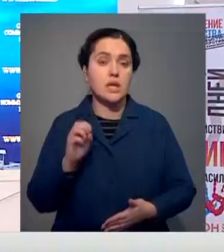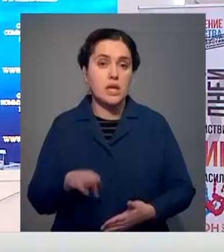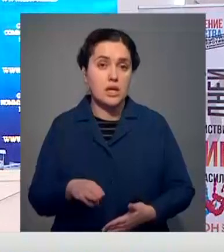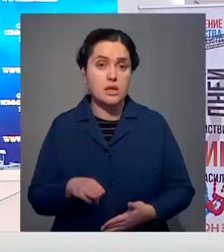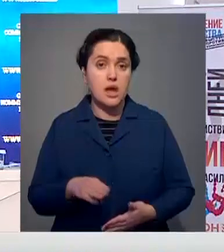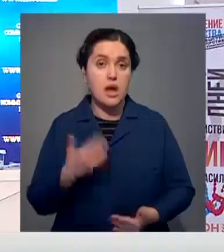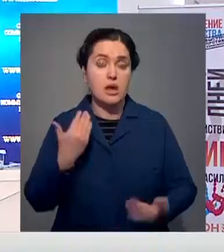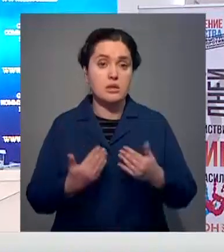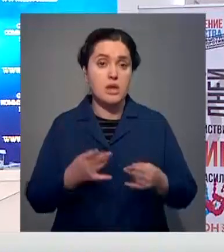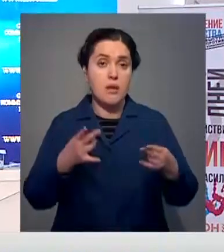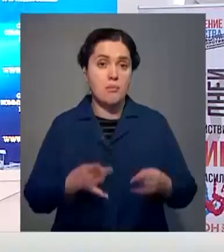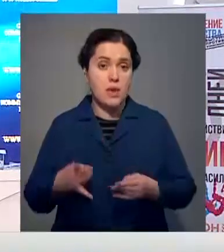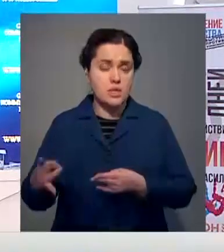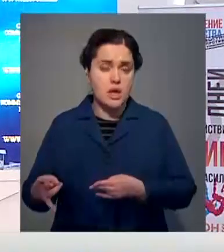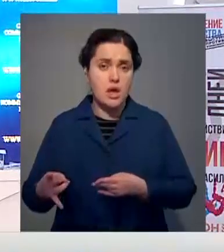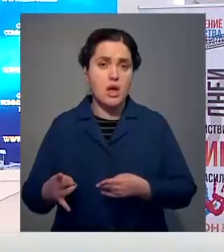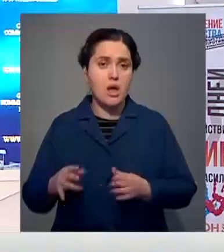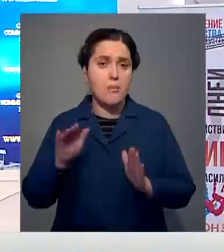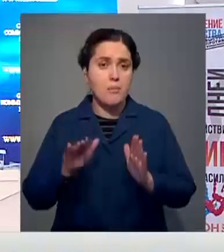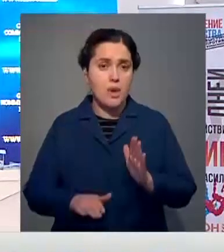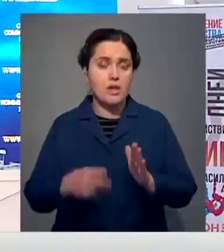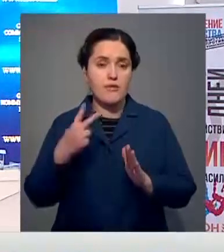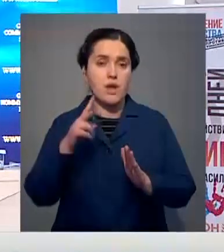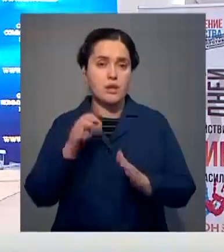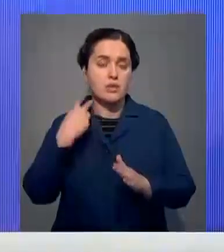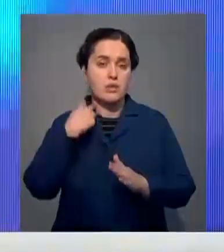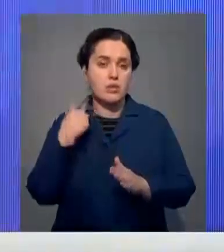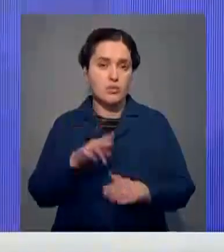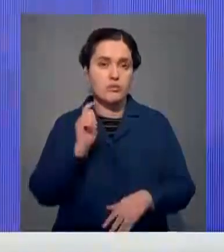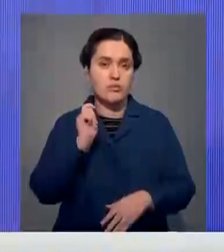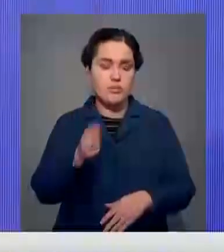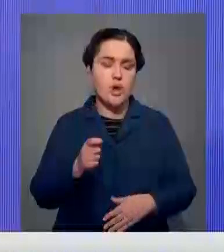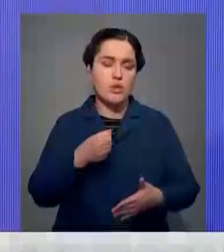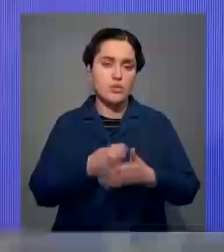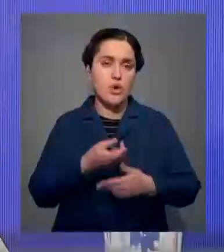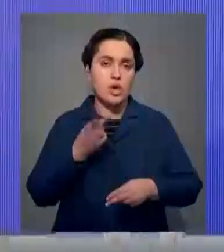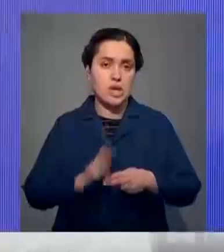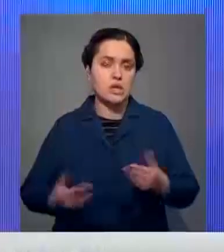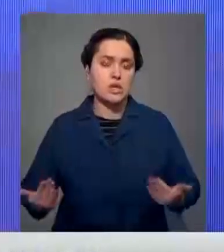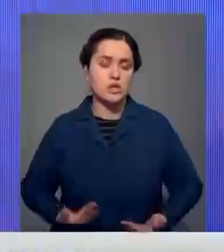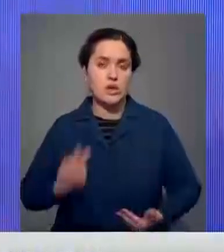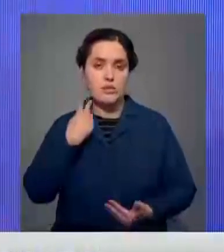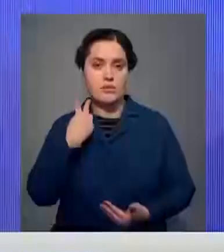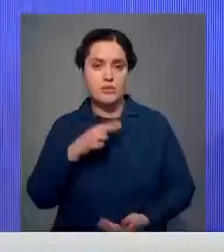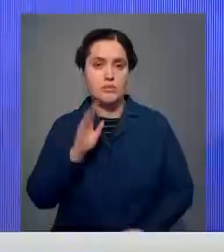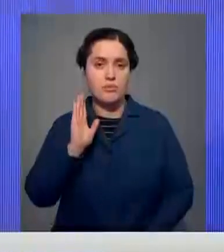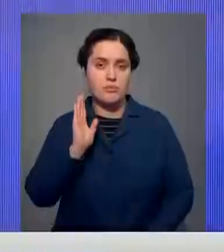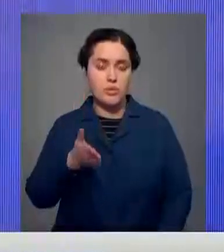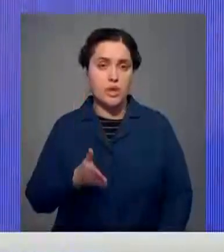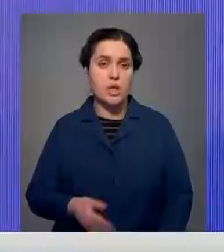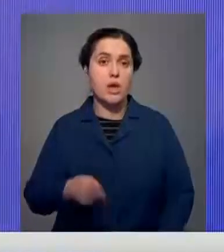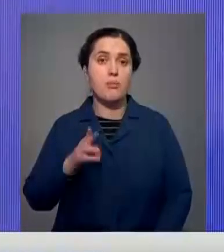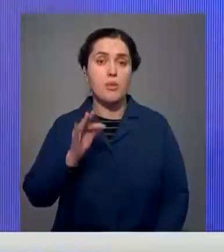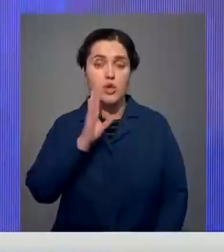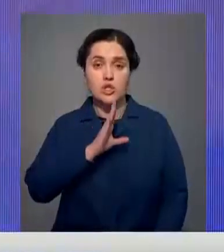где пострадали малолетние дети, 20 лет тюрьмы или пожизненное лишение свободы. По